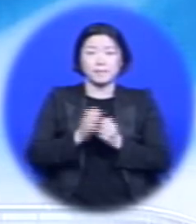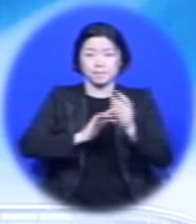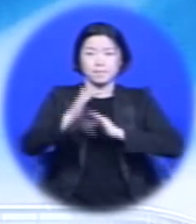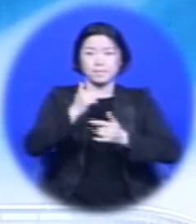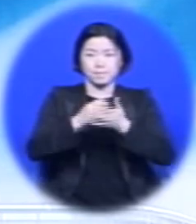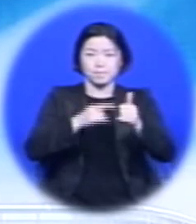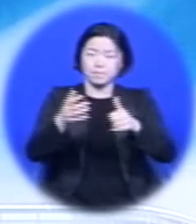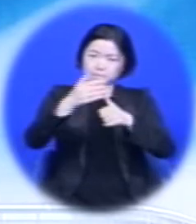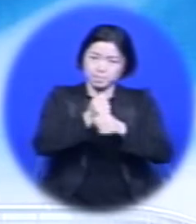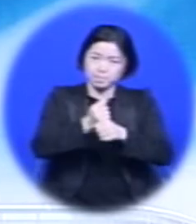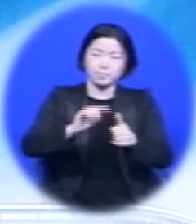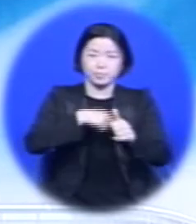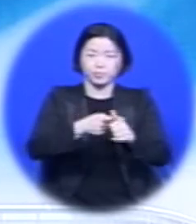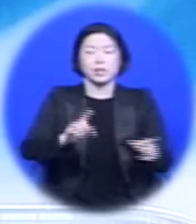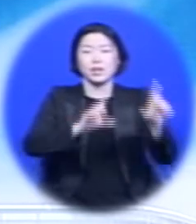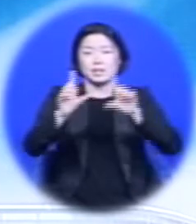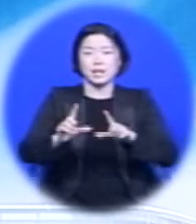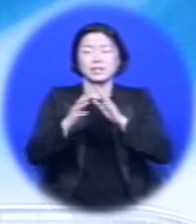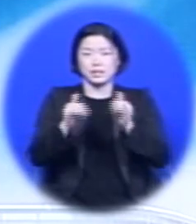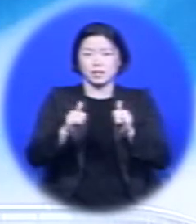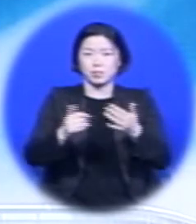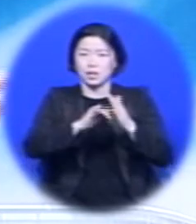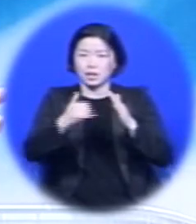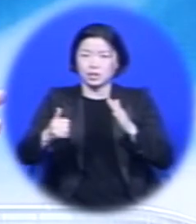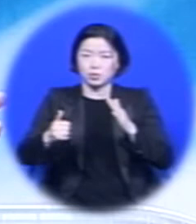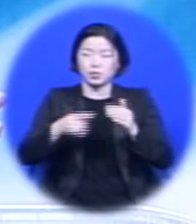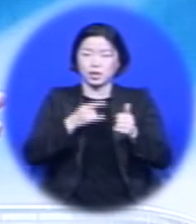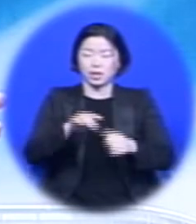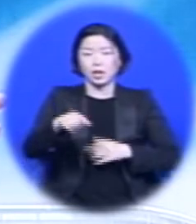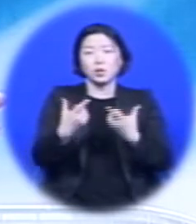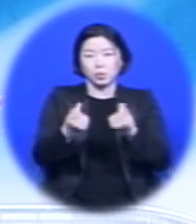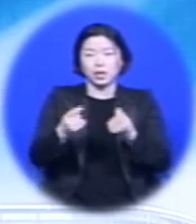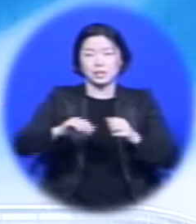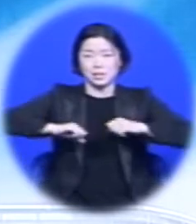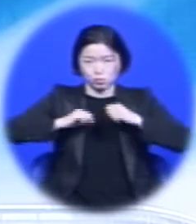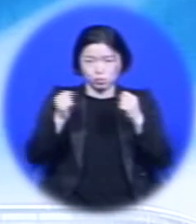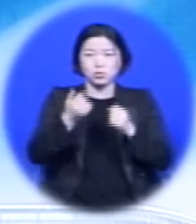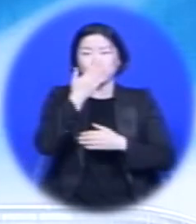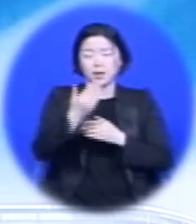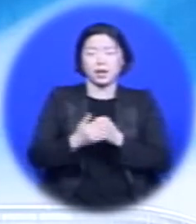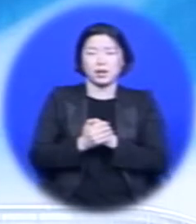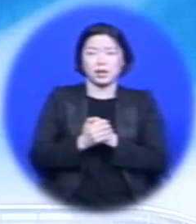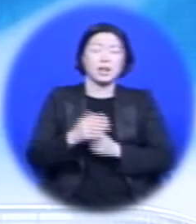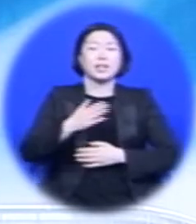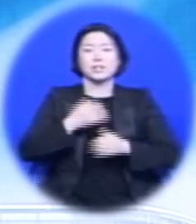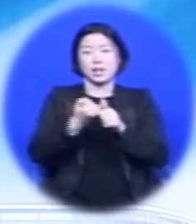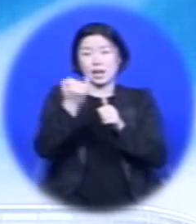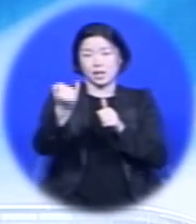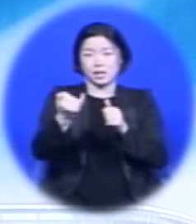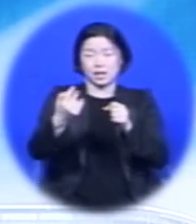예수님에게 매여 사는 사람은 가족들에게 이렇게 순종하게 됩니다. 제 아내가 2년